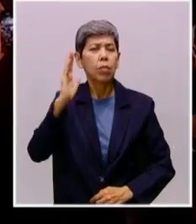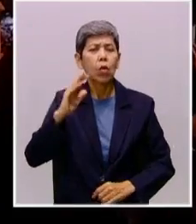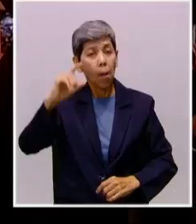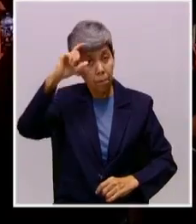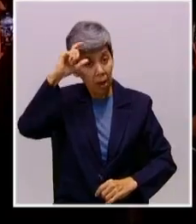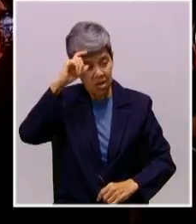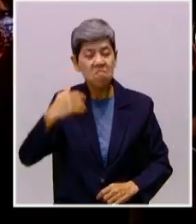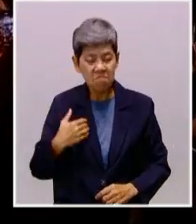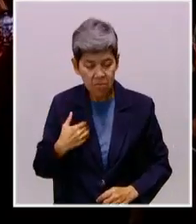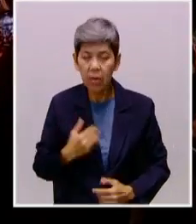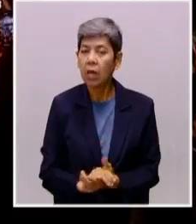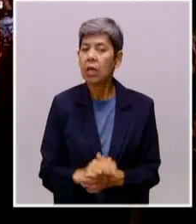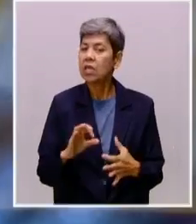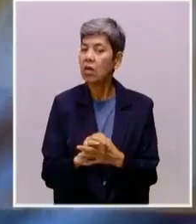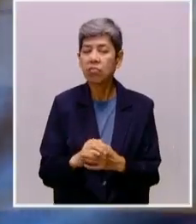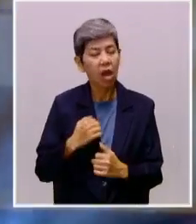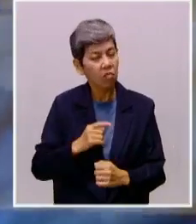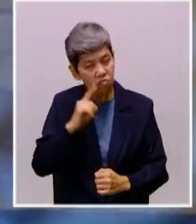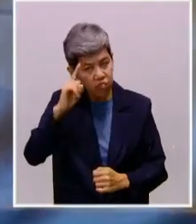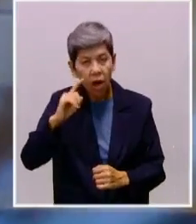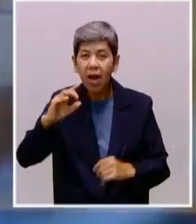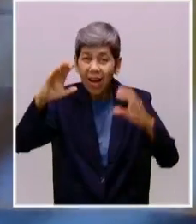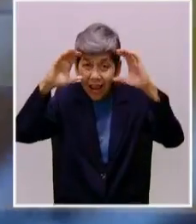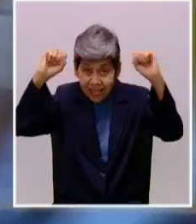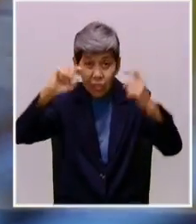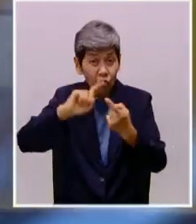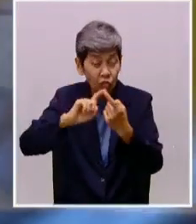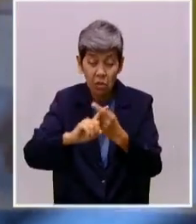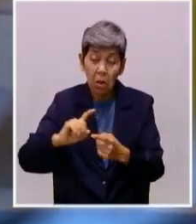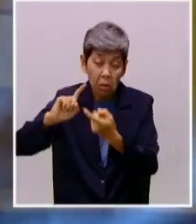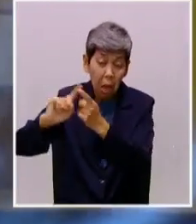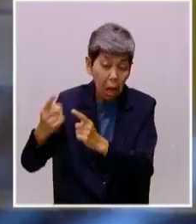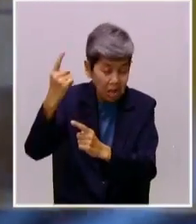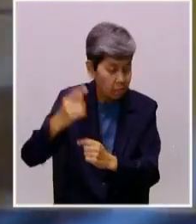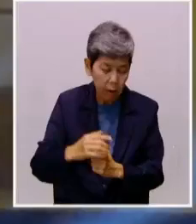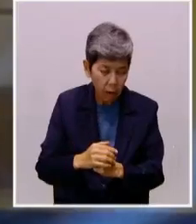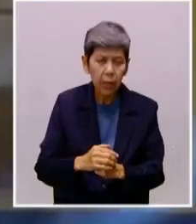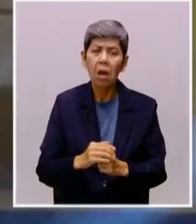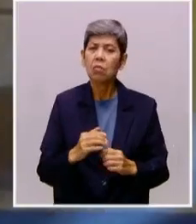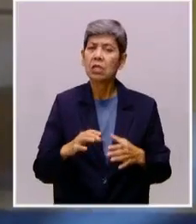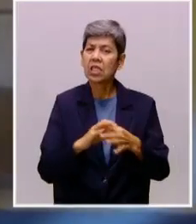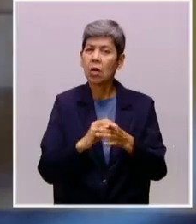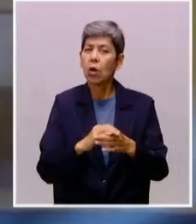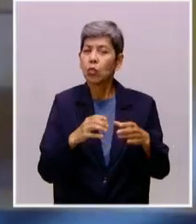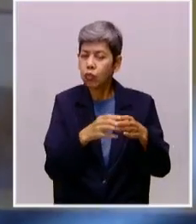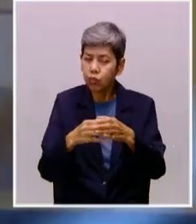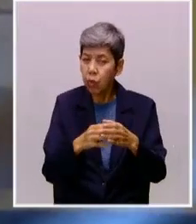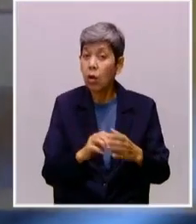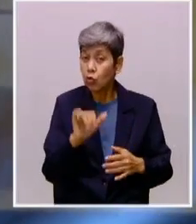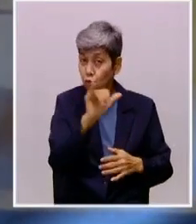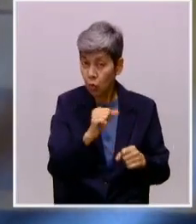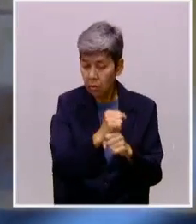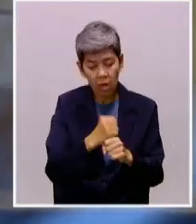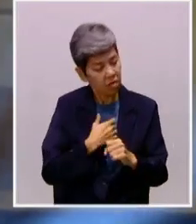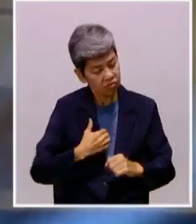ไบเดนก็มีขึ้นเพื่อตอบโต้ปูตินที่บอกว่ารัสเซียไม่ได้เป็นผู้ผู้เริ่มสงครามแต่มหาอำนาจชาติตะวันตกต่างหากที่ขวน